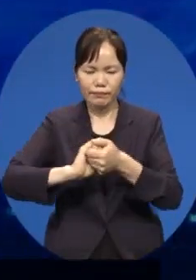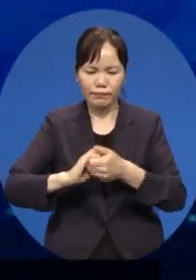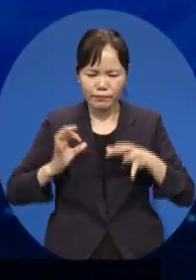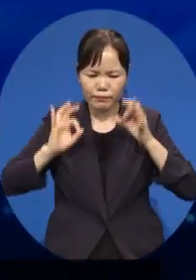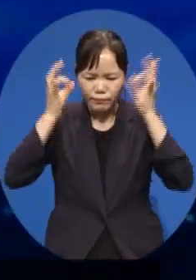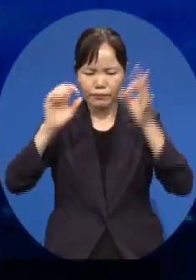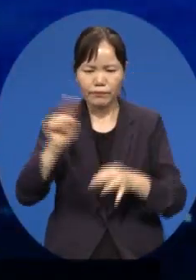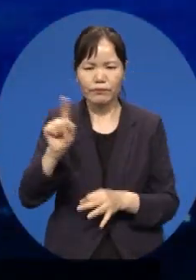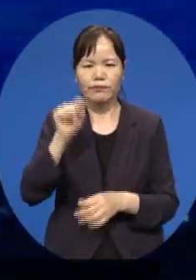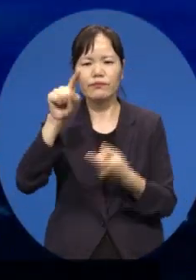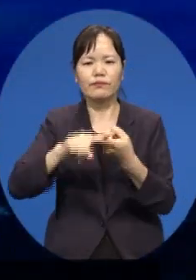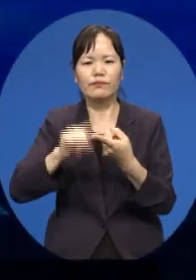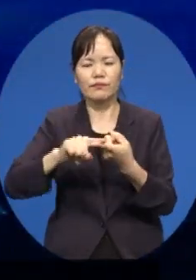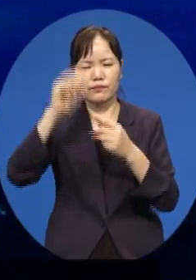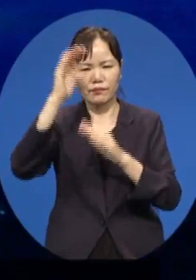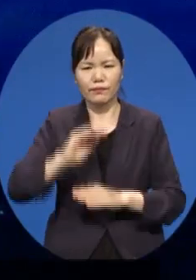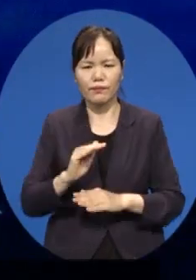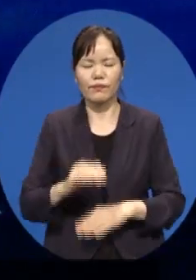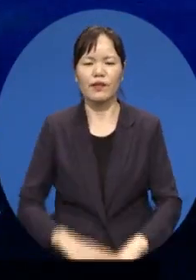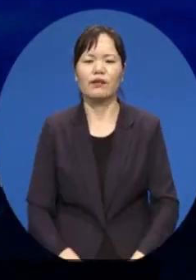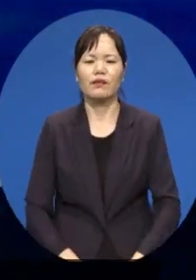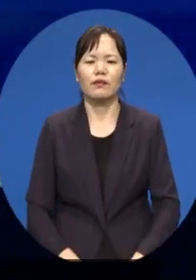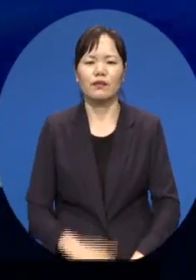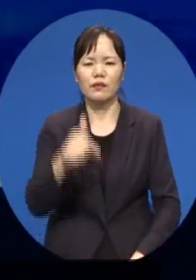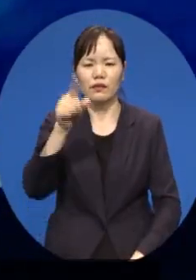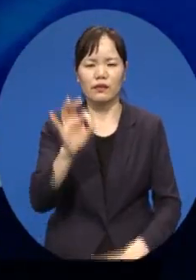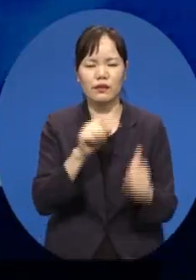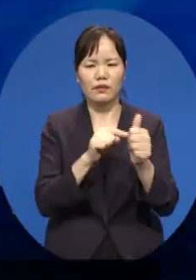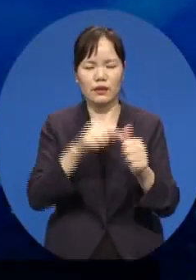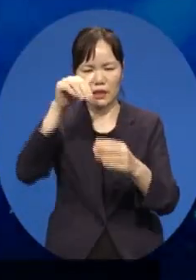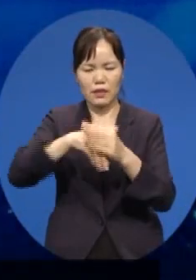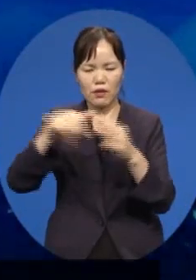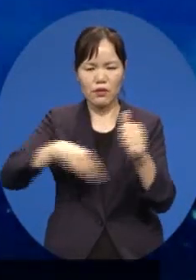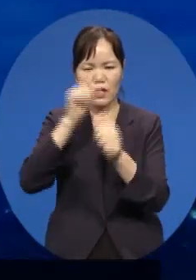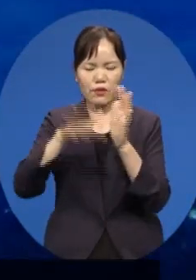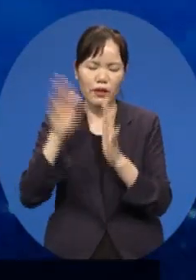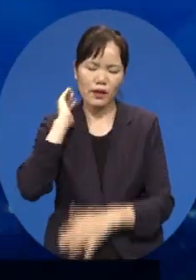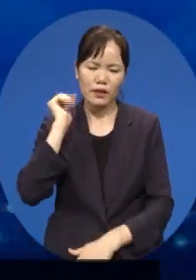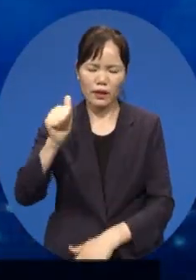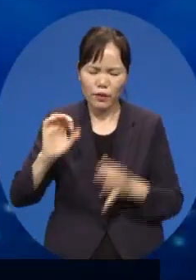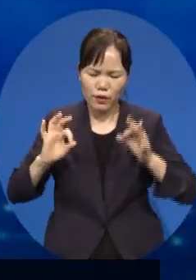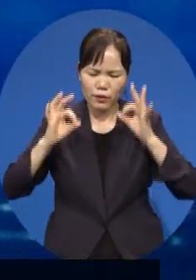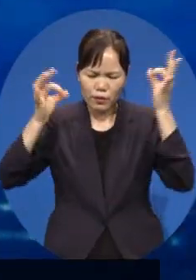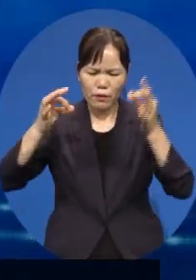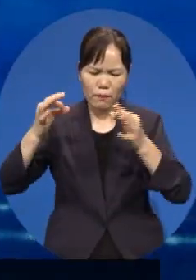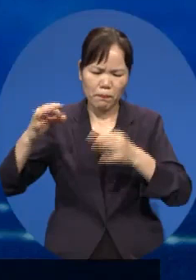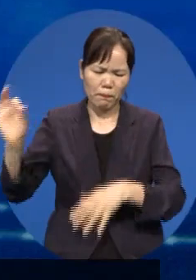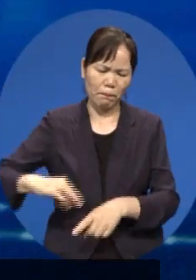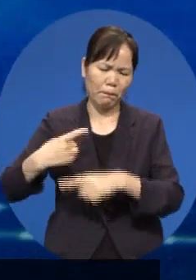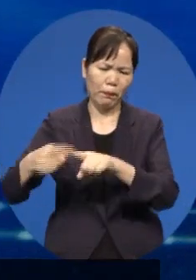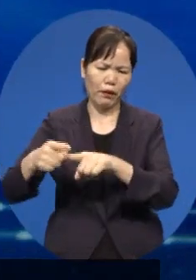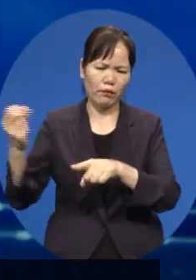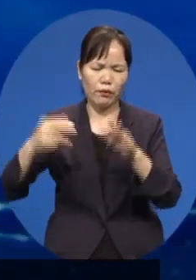노력을 했는지 그런 일을 다루고 있습니다. 그러면서 저자는 그동안 뭐 선거 국면에서 대통령의 노력을 폄하하거나 또